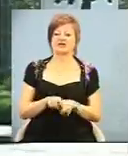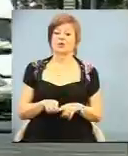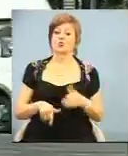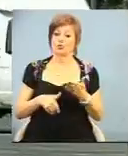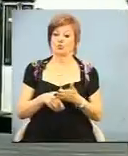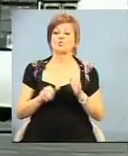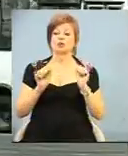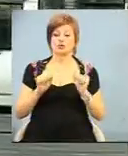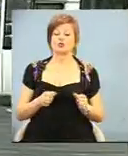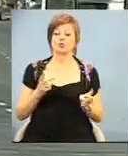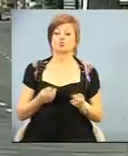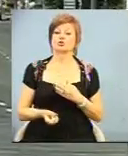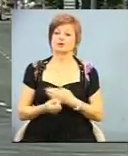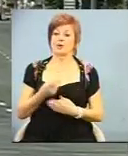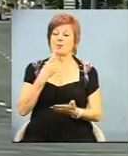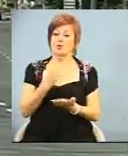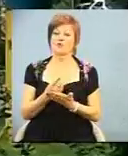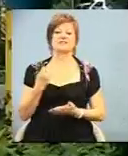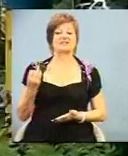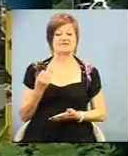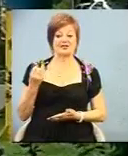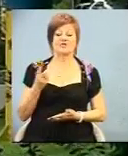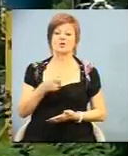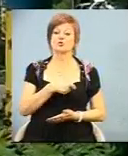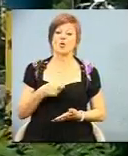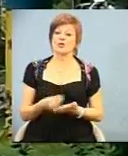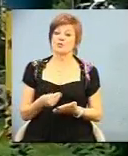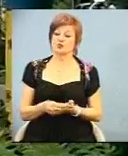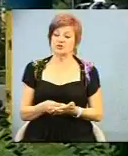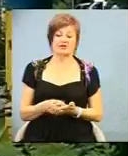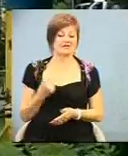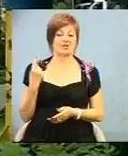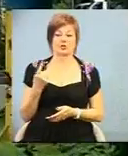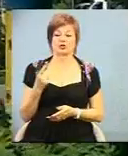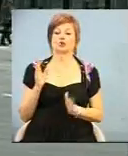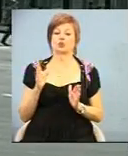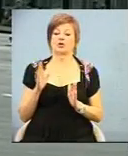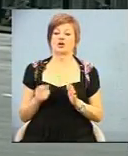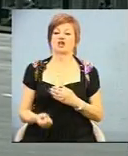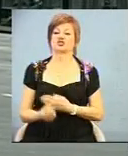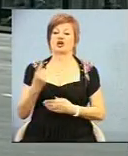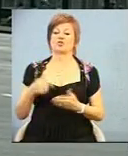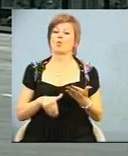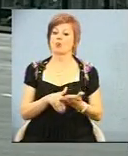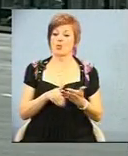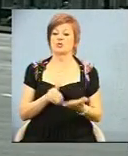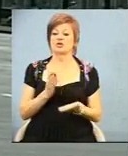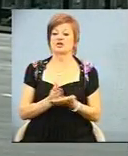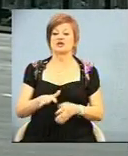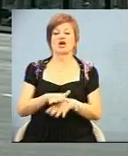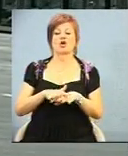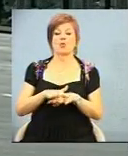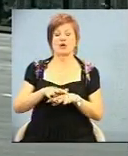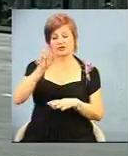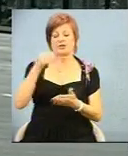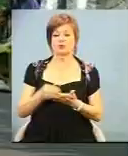нескладно. Потрібно лише проявити ініціативу. Але депутатський фонд – не єдине джерело допомоги. В місті існує громадський бюджет.